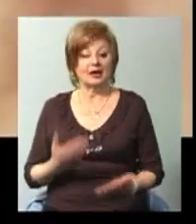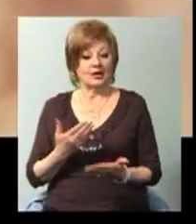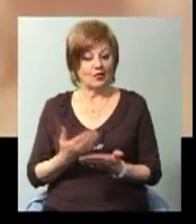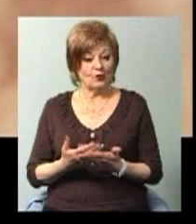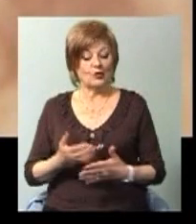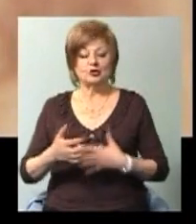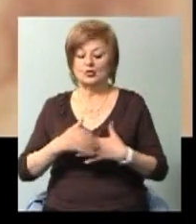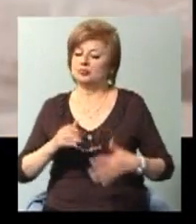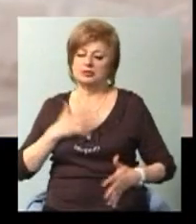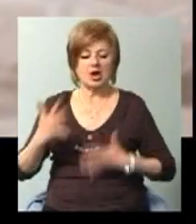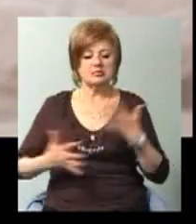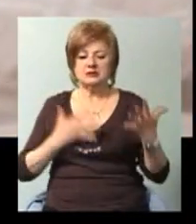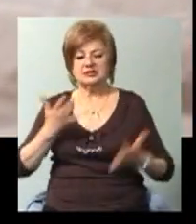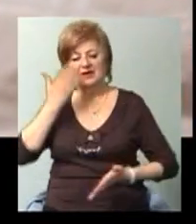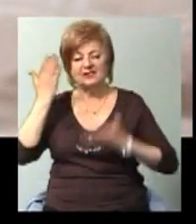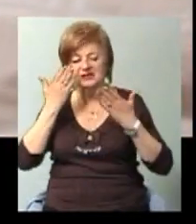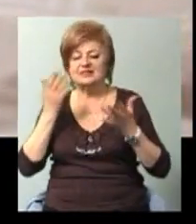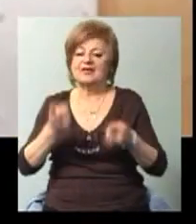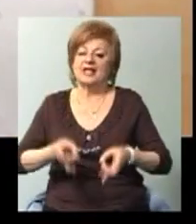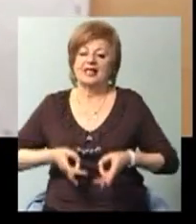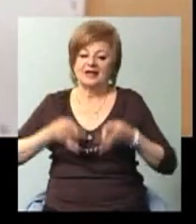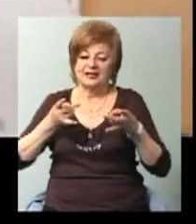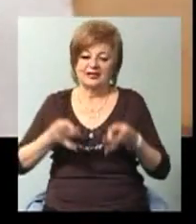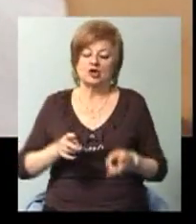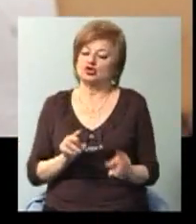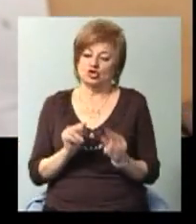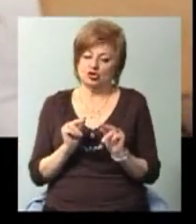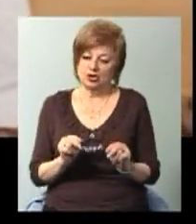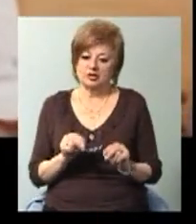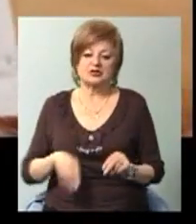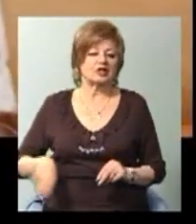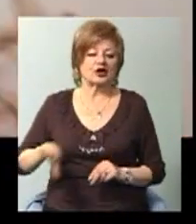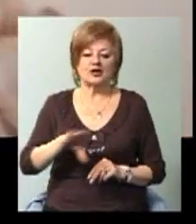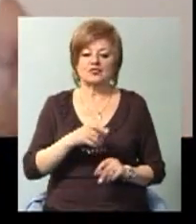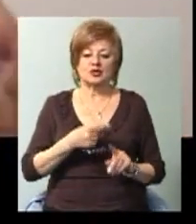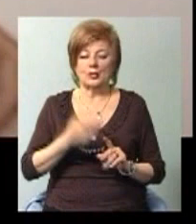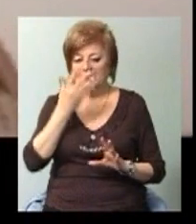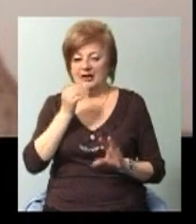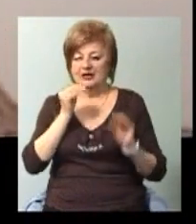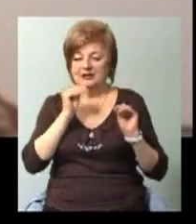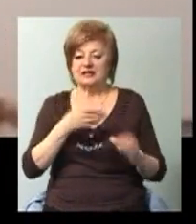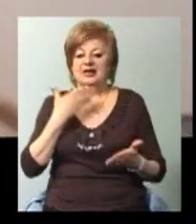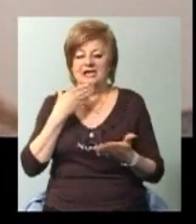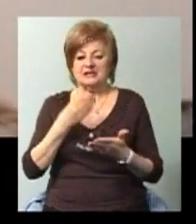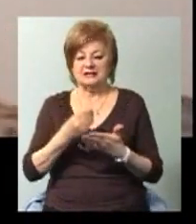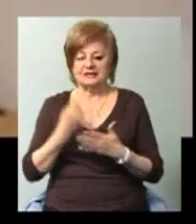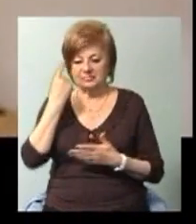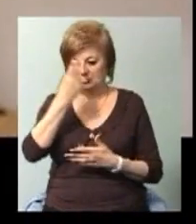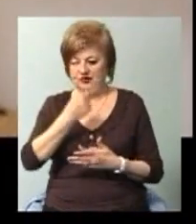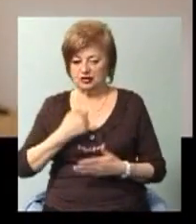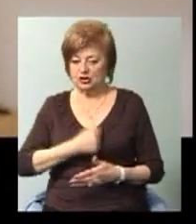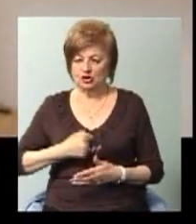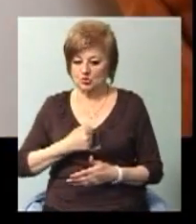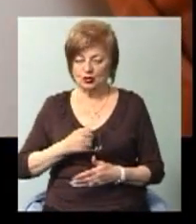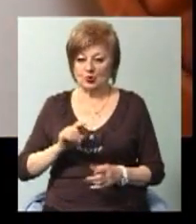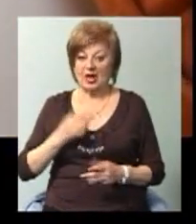Оцикет – активна, весела, ласкава і віддана тваринка. І все це, незважаючи на свій трохи хижий вигляд.